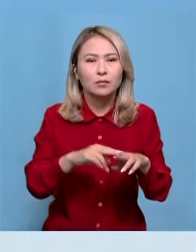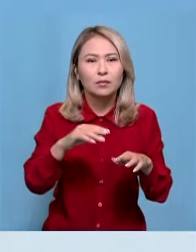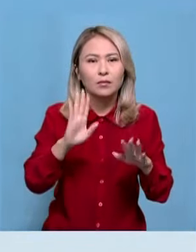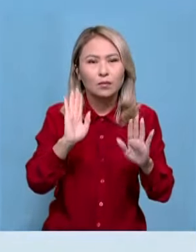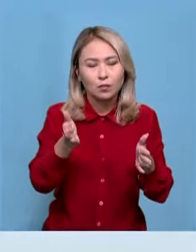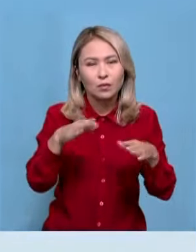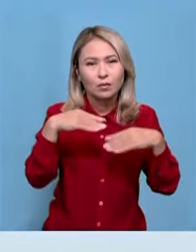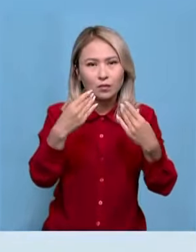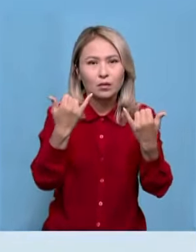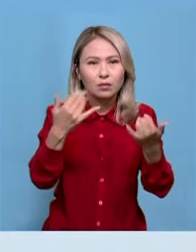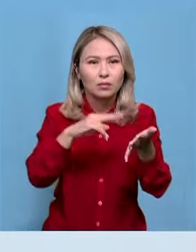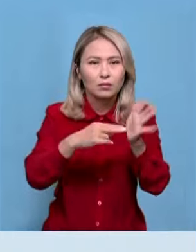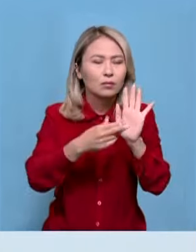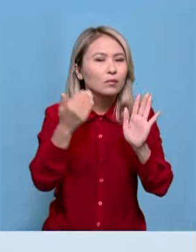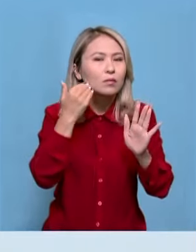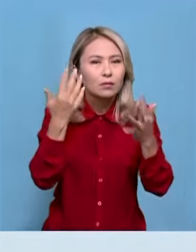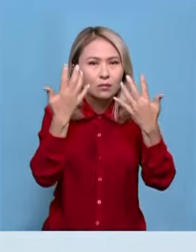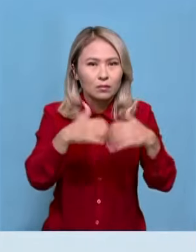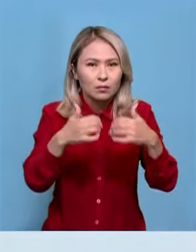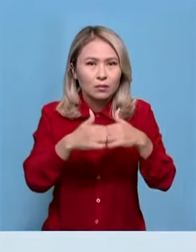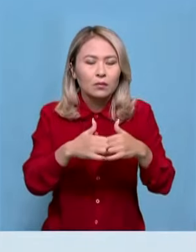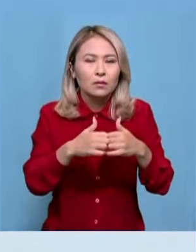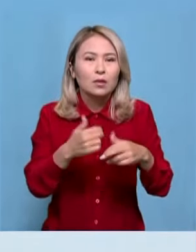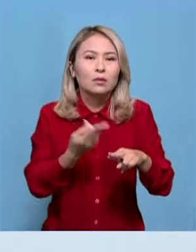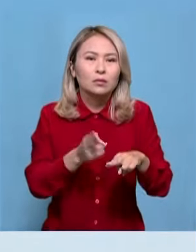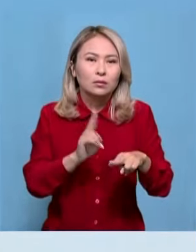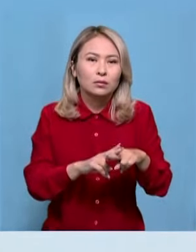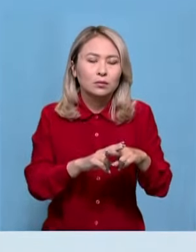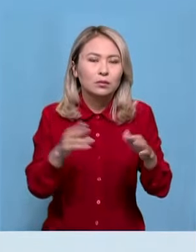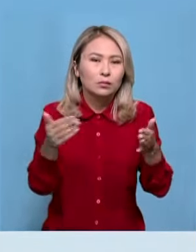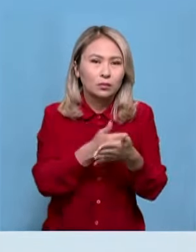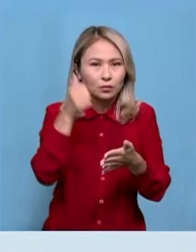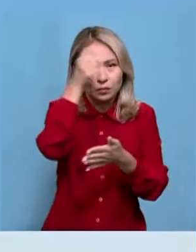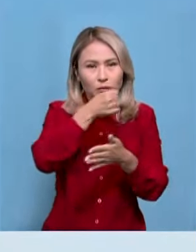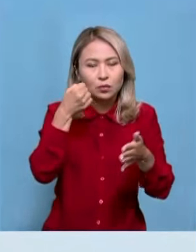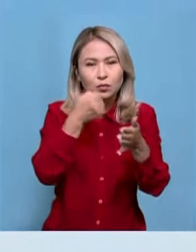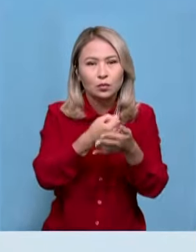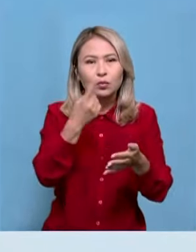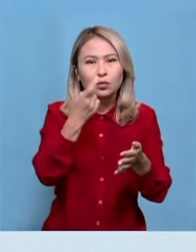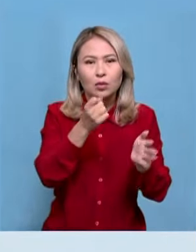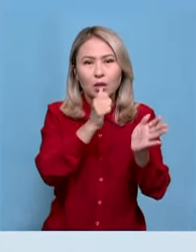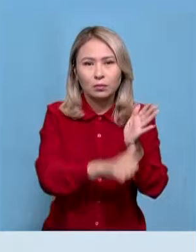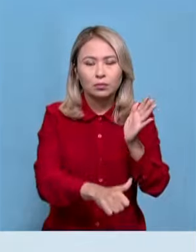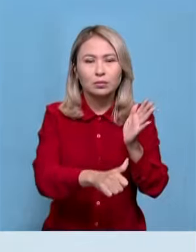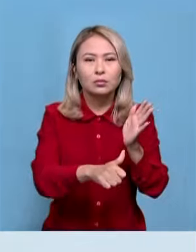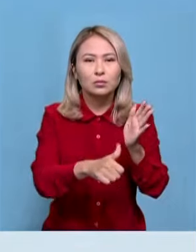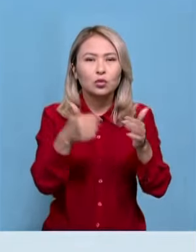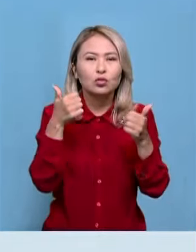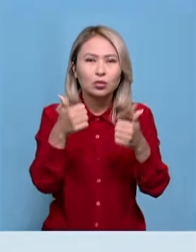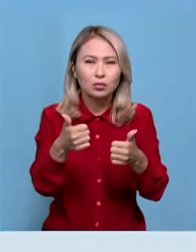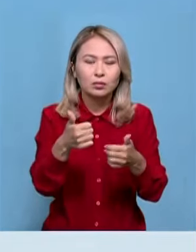жазса бүгінгі жоспар бойынша біз енді осы жаңа жылға дейін 160